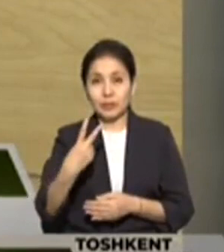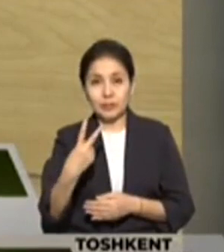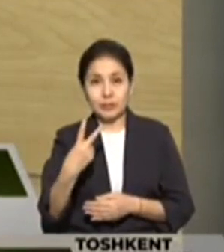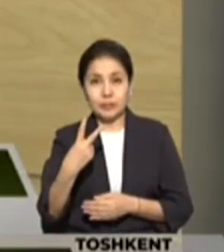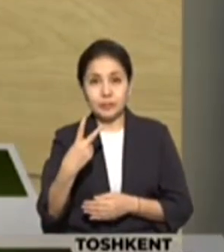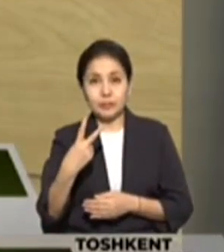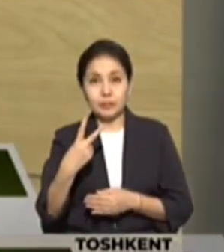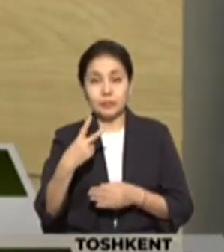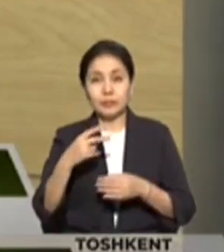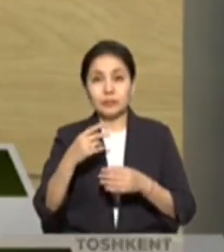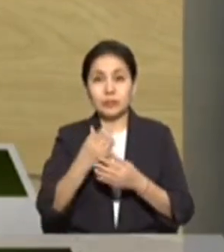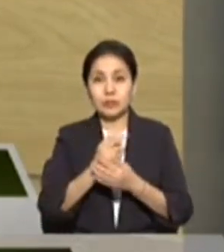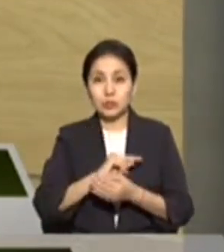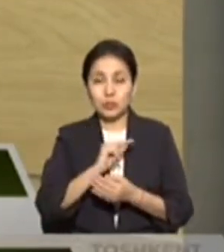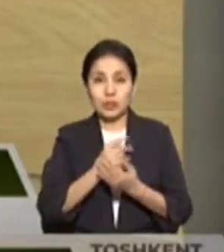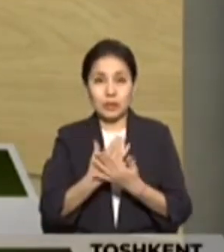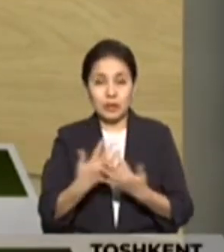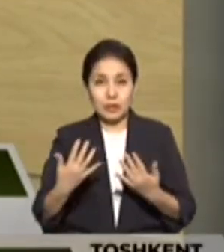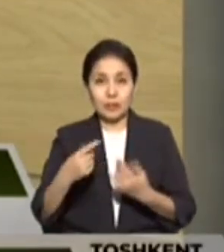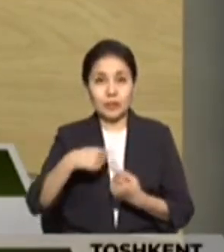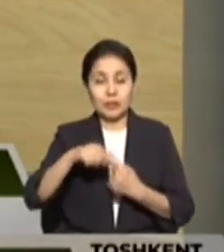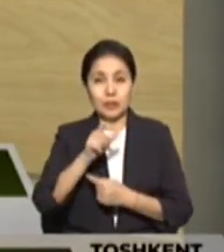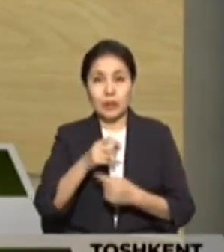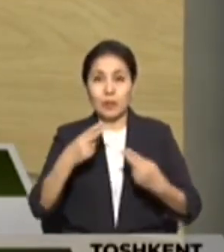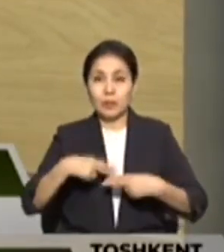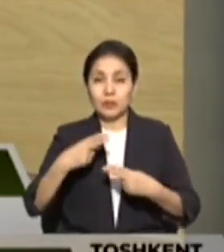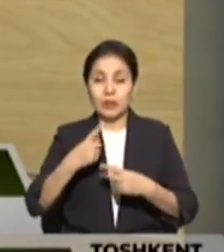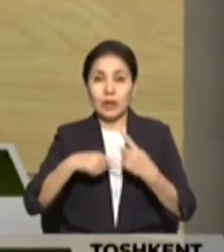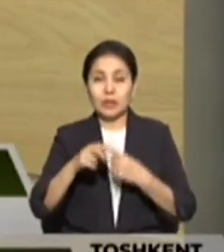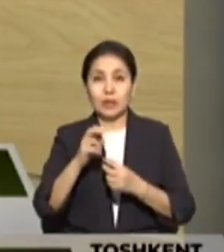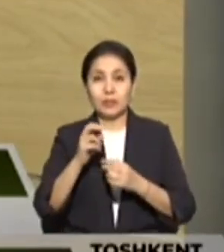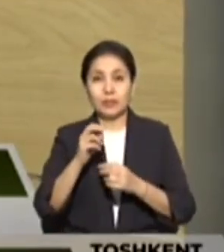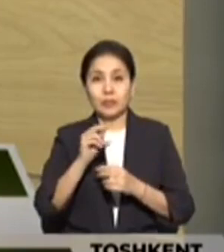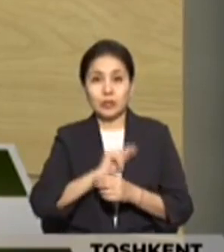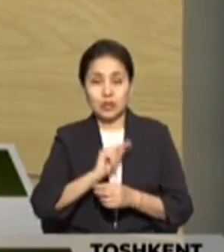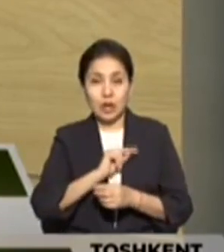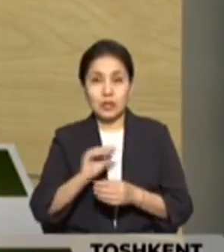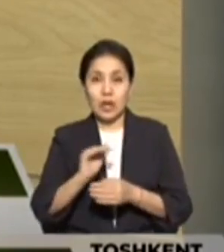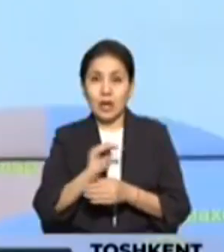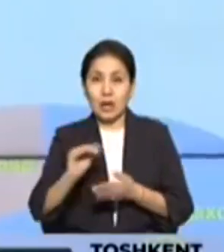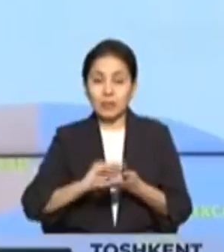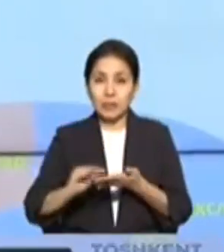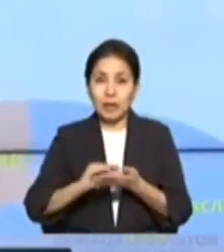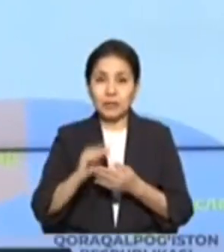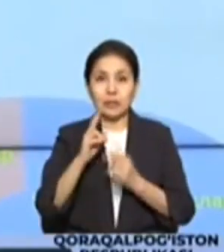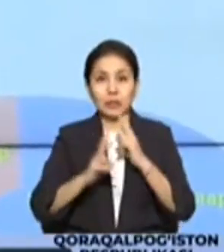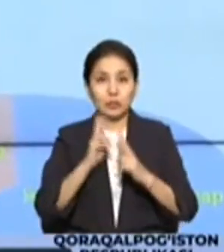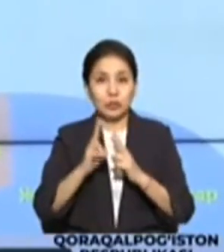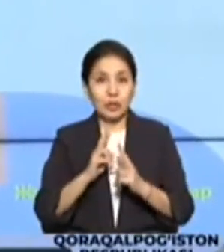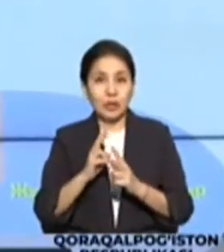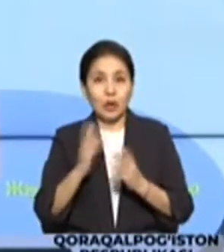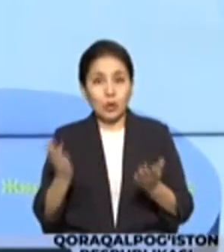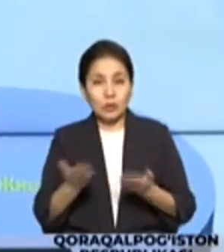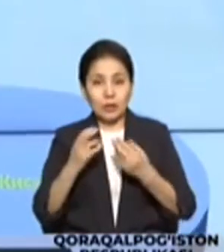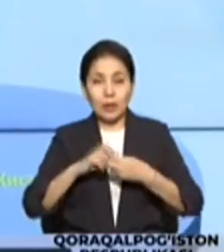yılda tadbirkorlik subyektleri tomonidan bojxona hududida qayta ishlash, bojxona rejimida rasmiylashtirish yuzasidan kelib tushgan murojaatlarda